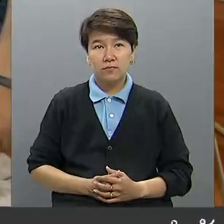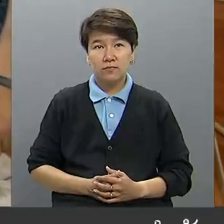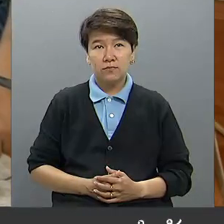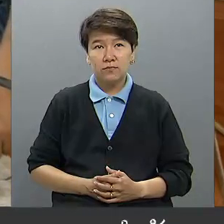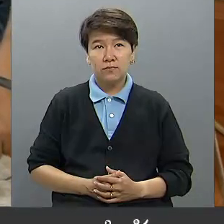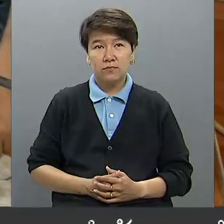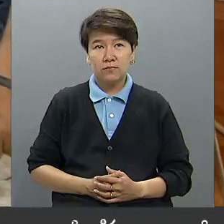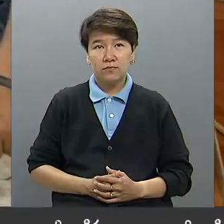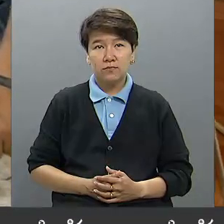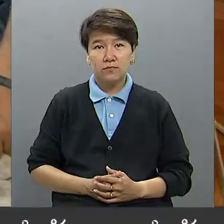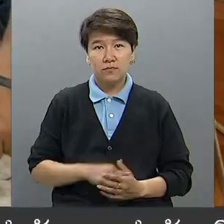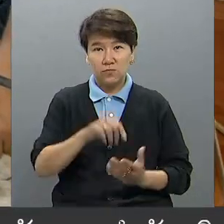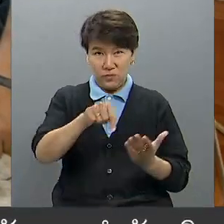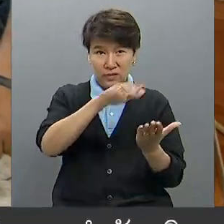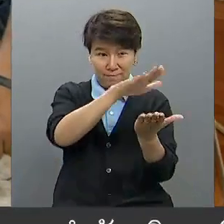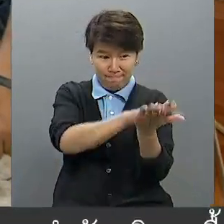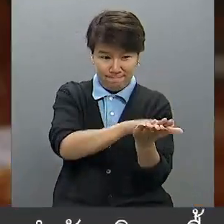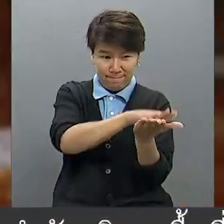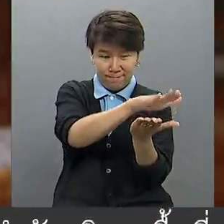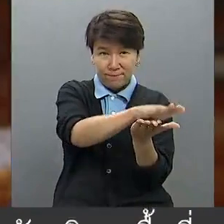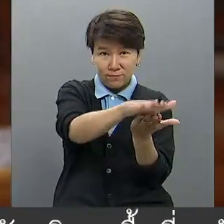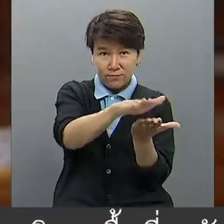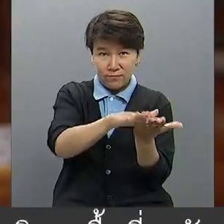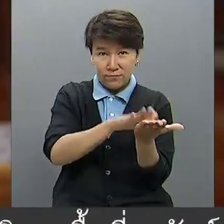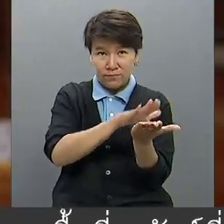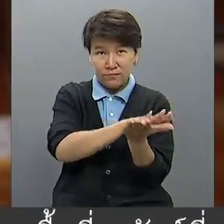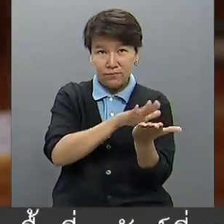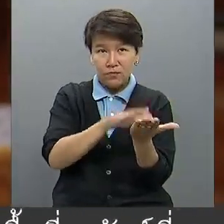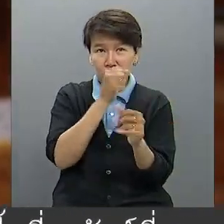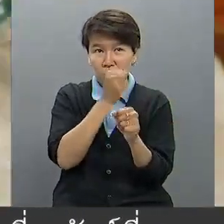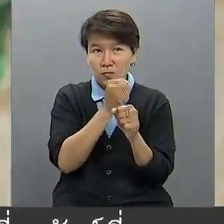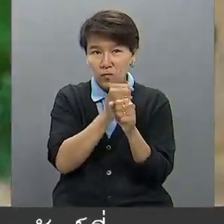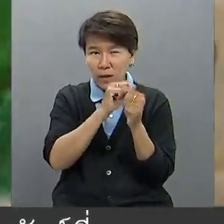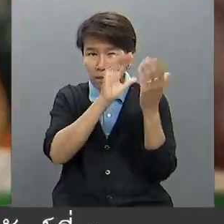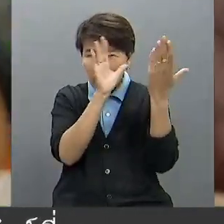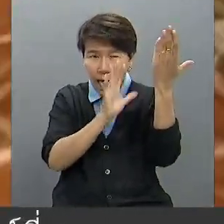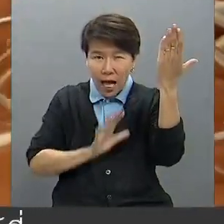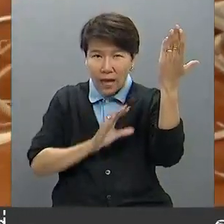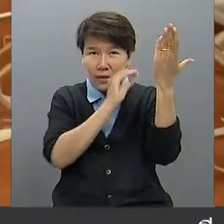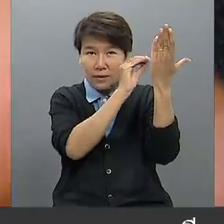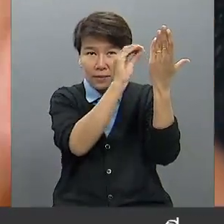พอเราปิดกระดาษเรียบร้อยทีนี้ก็ถึงขั้นตอนการปิดลูกปลาว่าวที่จะสวยงามก็อยู่ที่การตอก